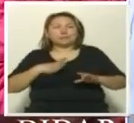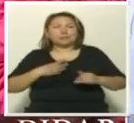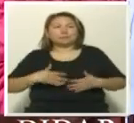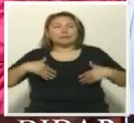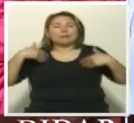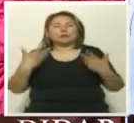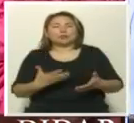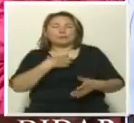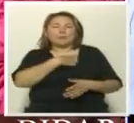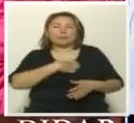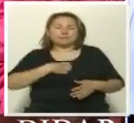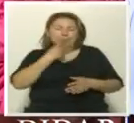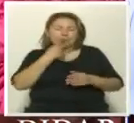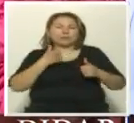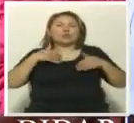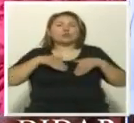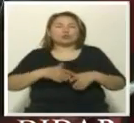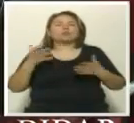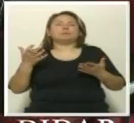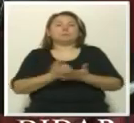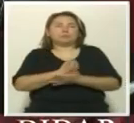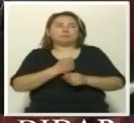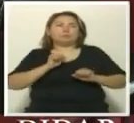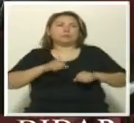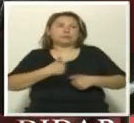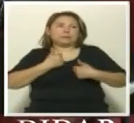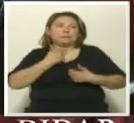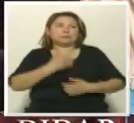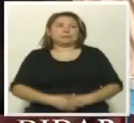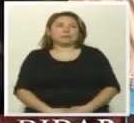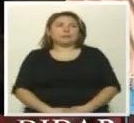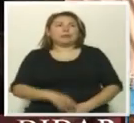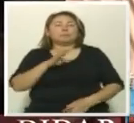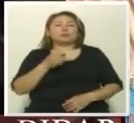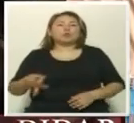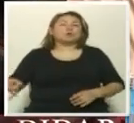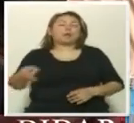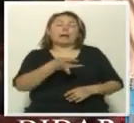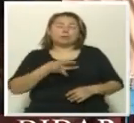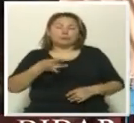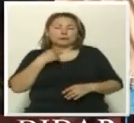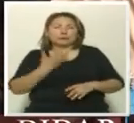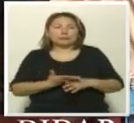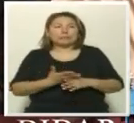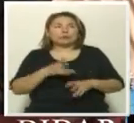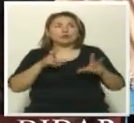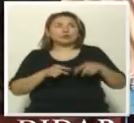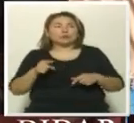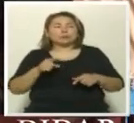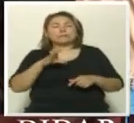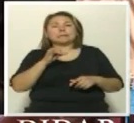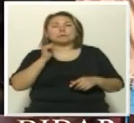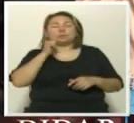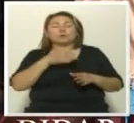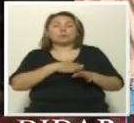ұсыныстардың маңыздылығына қарай шешімін табатынын жеткізді. Бейнеу ауданындағы басымдықтарын анықтаймыз. Сәйкесінше ертең